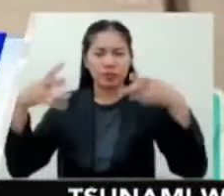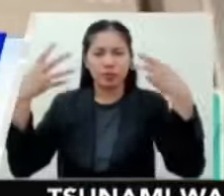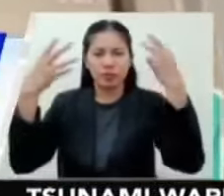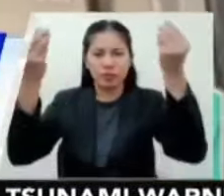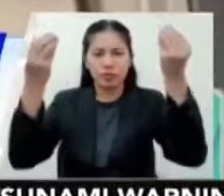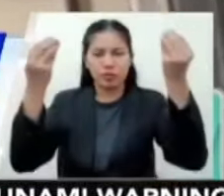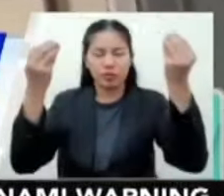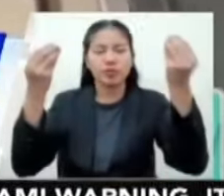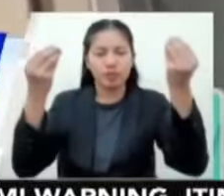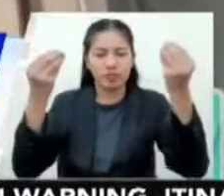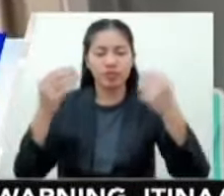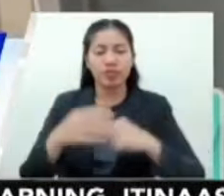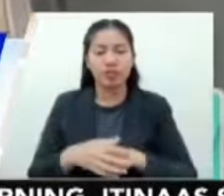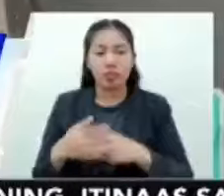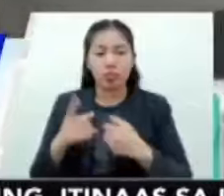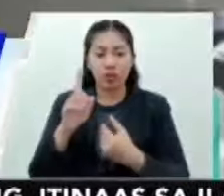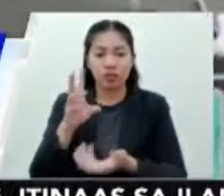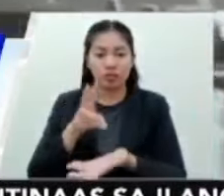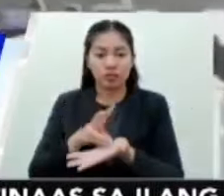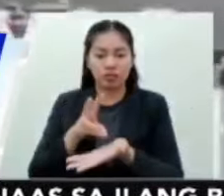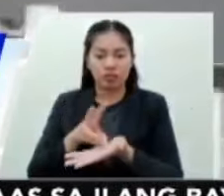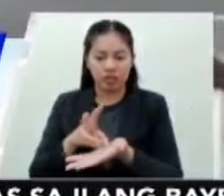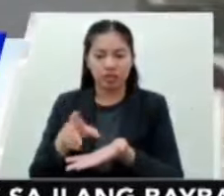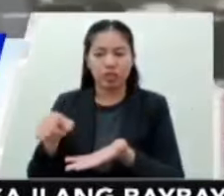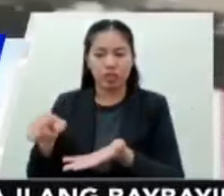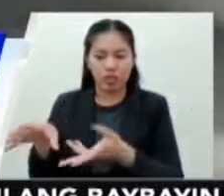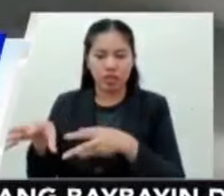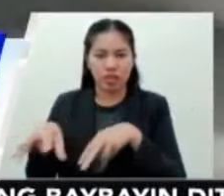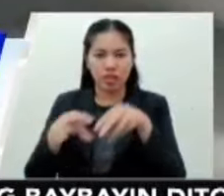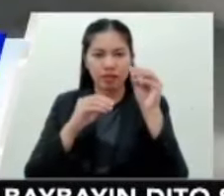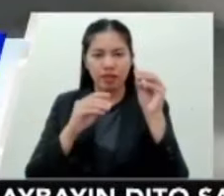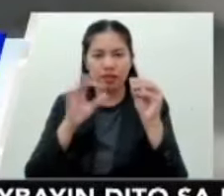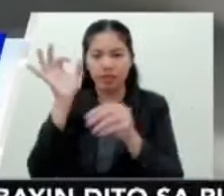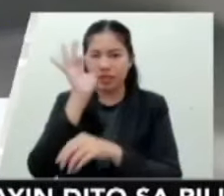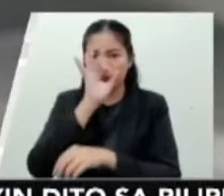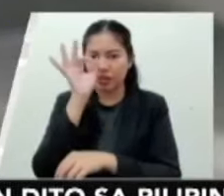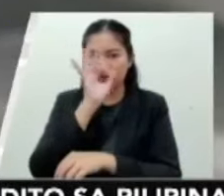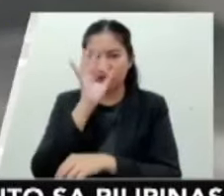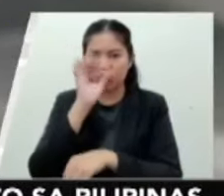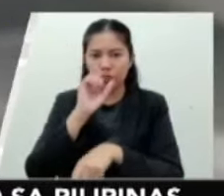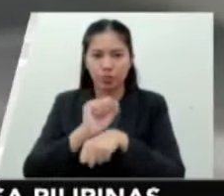workers. Kasunod yan ang abiso roon kaugnay sa aftershocks ng lindol.